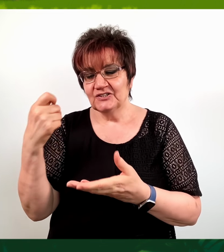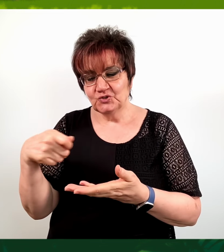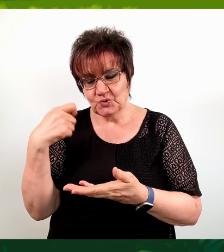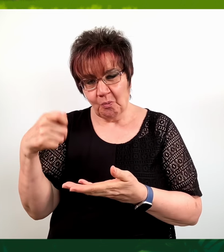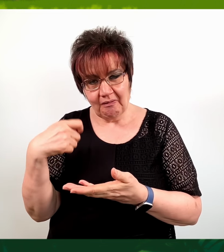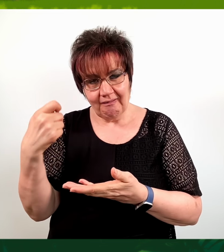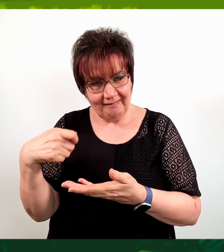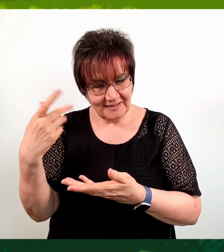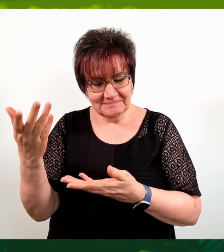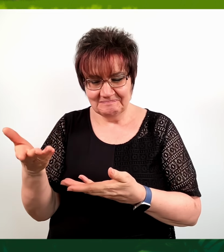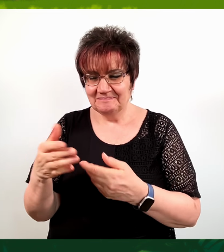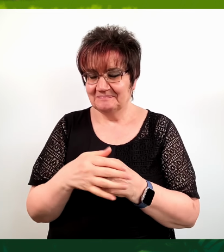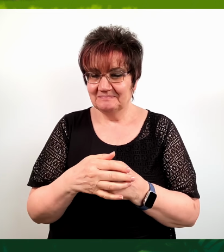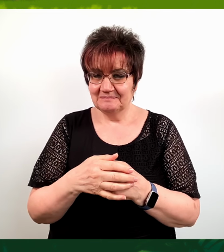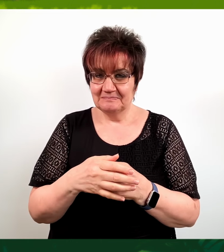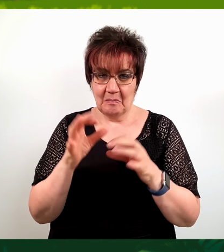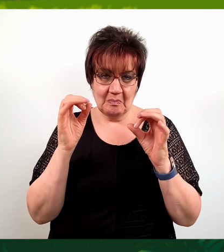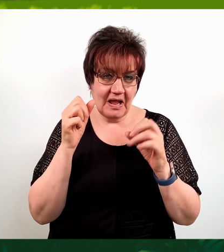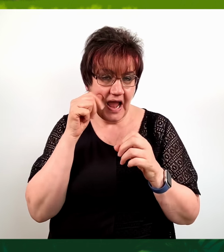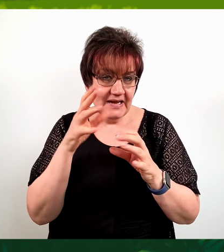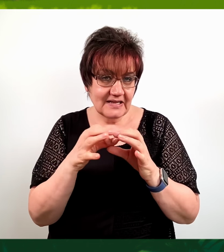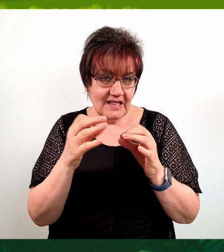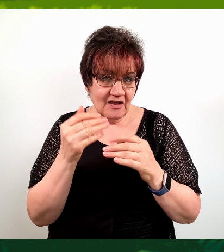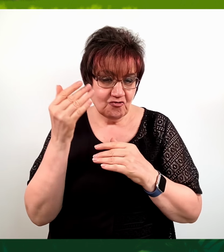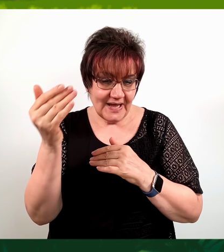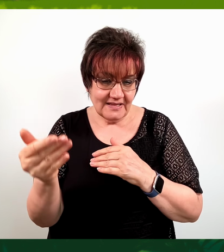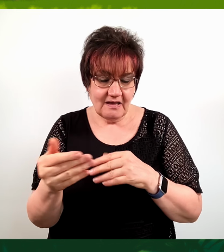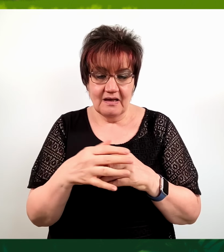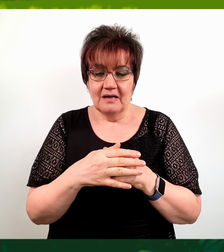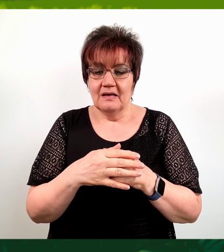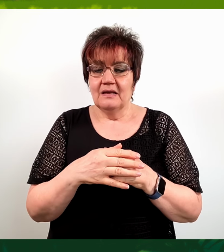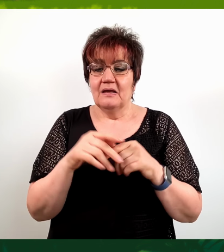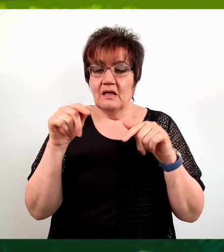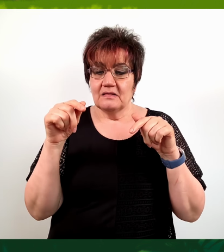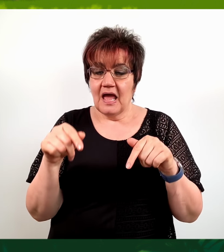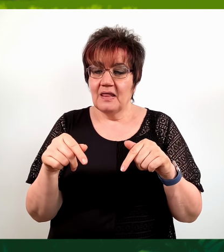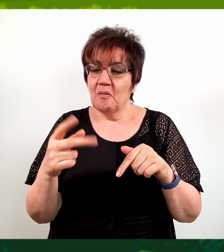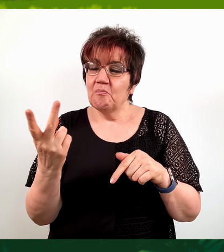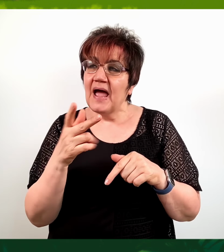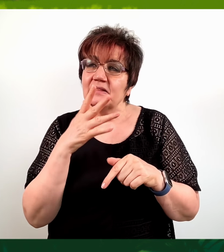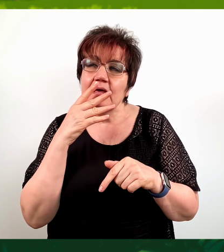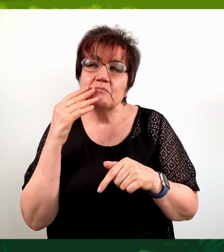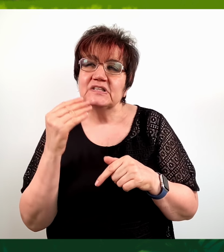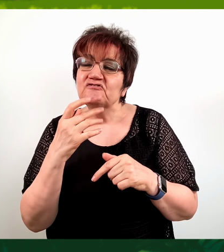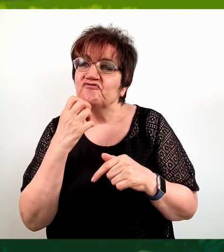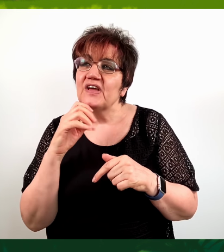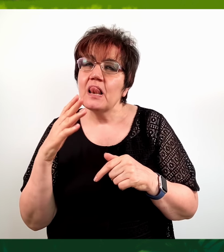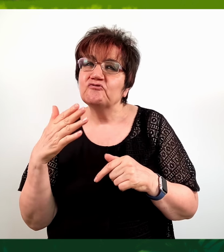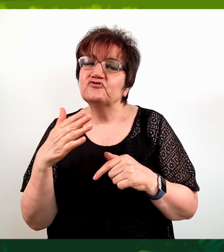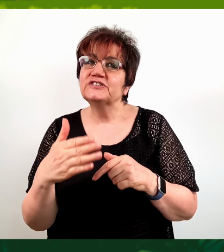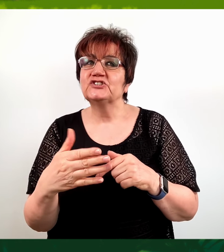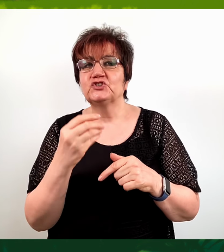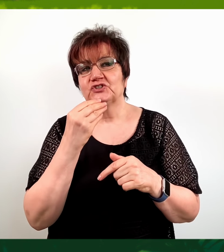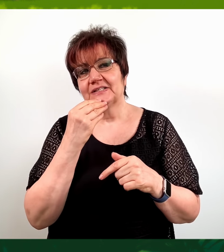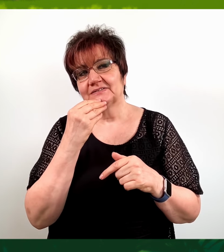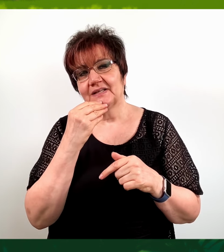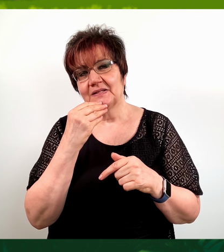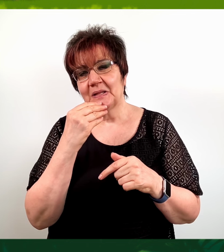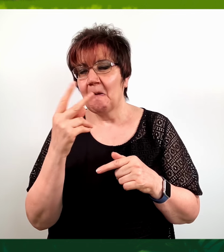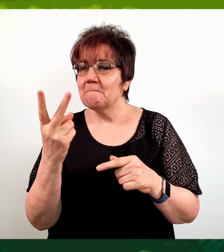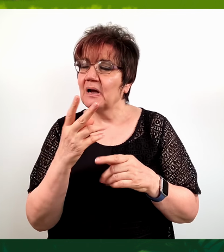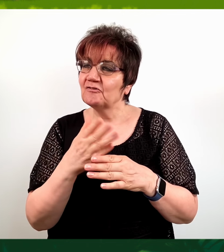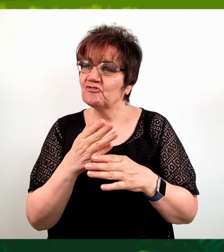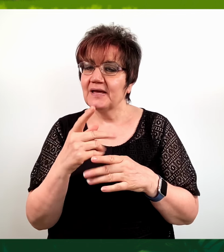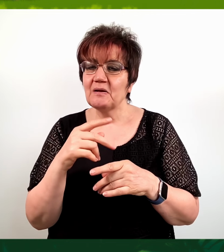Einige Tage darauf war der Appetit auf Fisch bei Schneeweißchen und Rosenrot so groß, dass sie beschlossen,